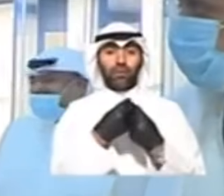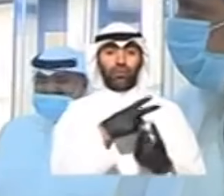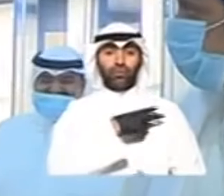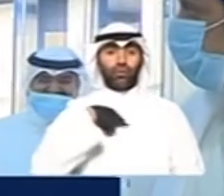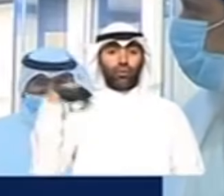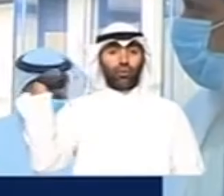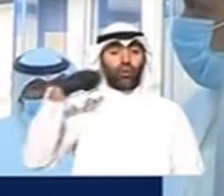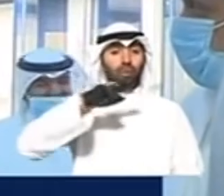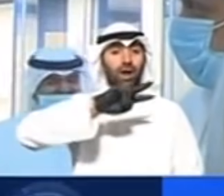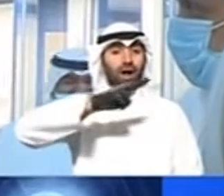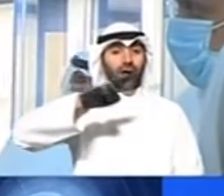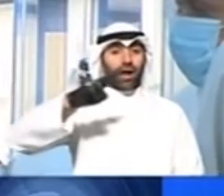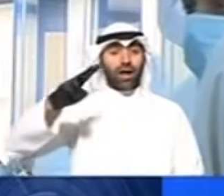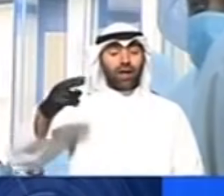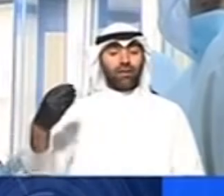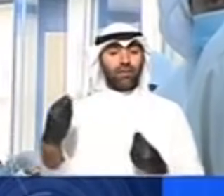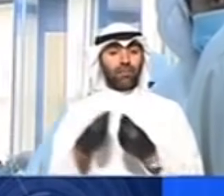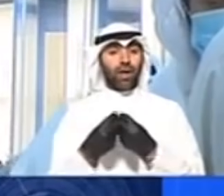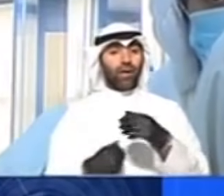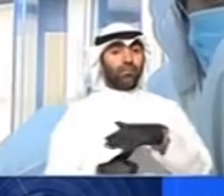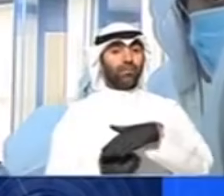وزارة الصحة